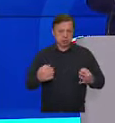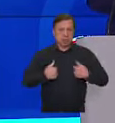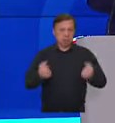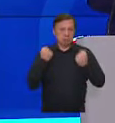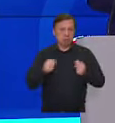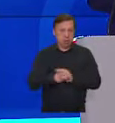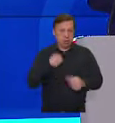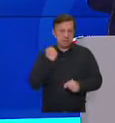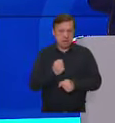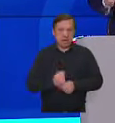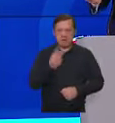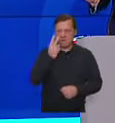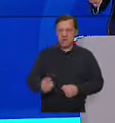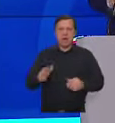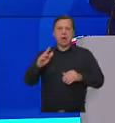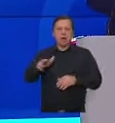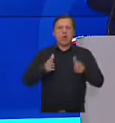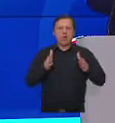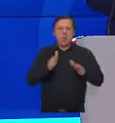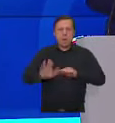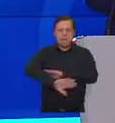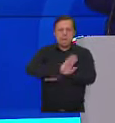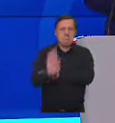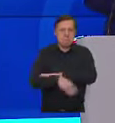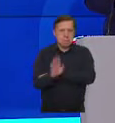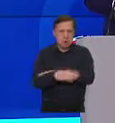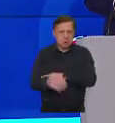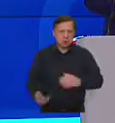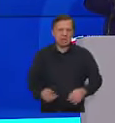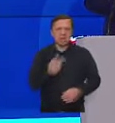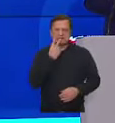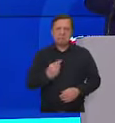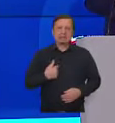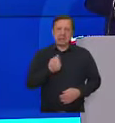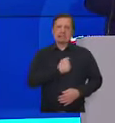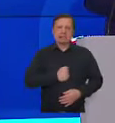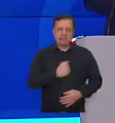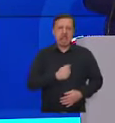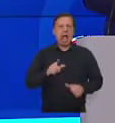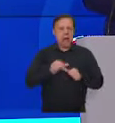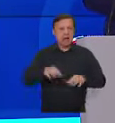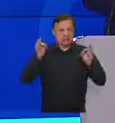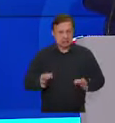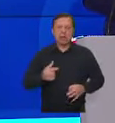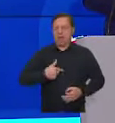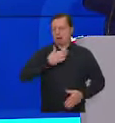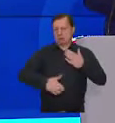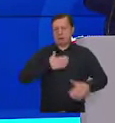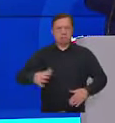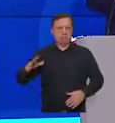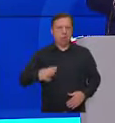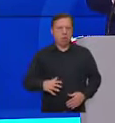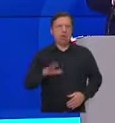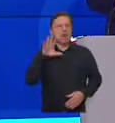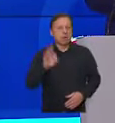kiedy widziałem puste ulice, zwykle to byłby taki dość smutny widok, ale on mnie dzisiaj ucieszył, ponieważ wiem,